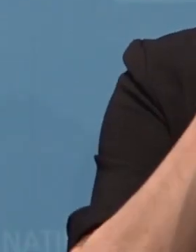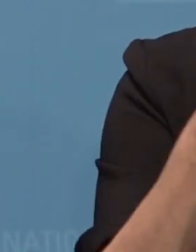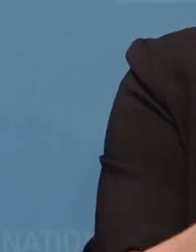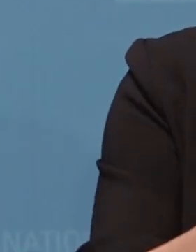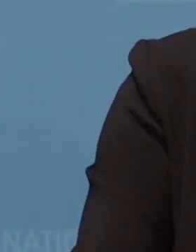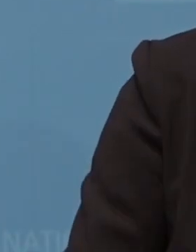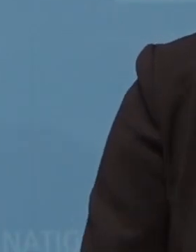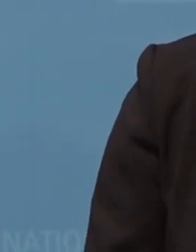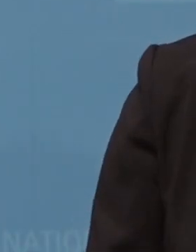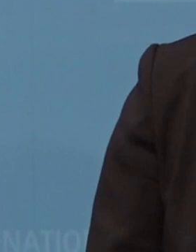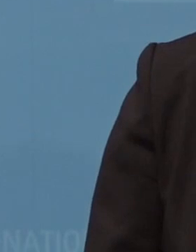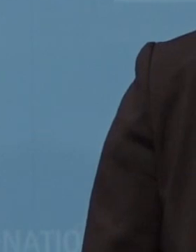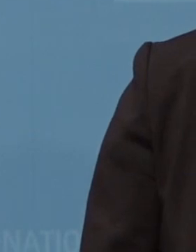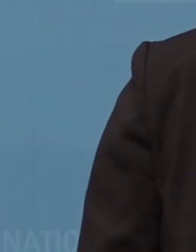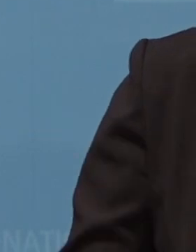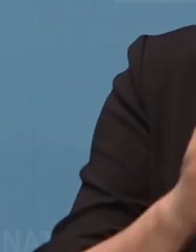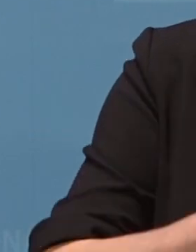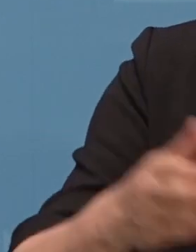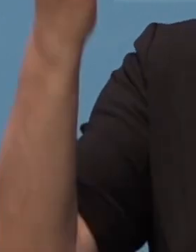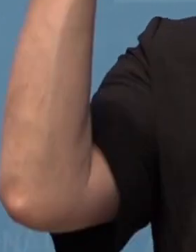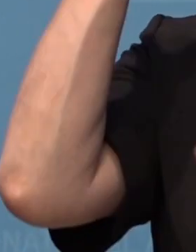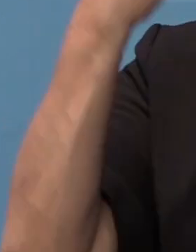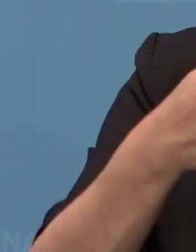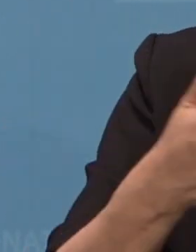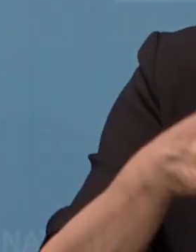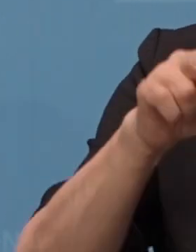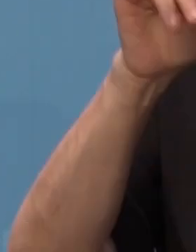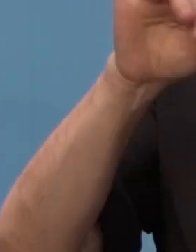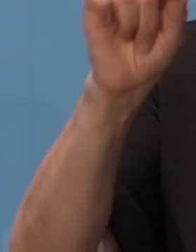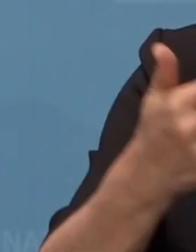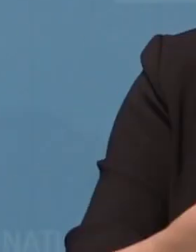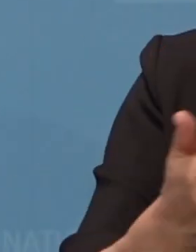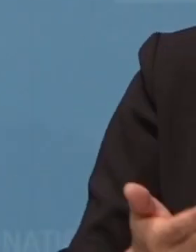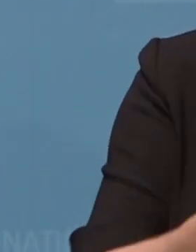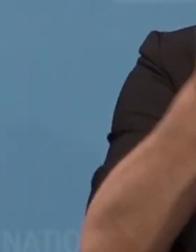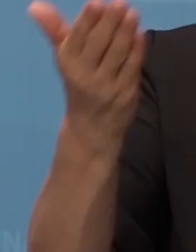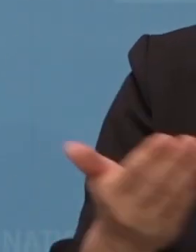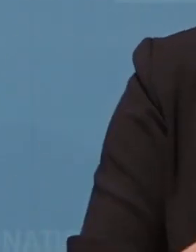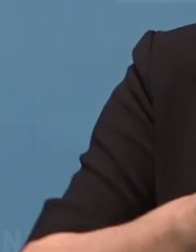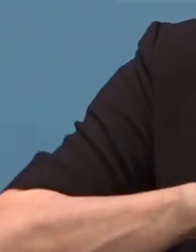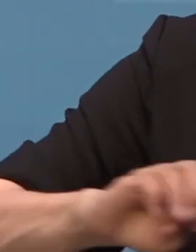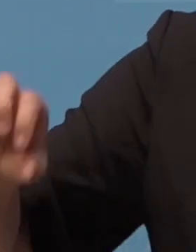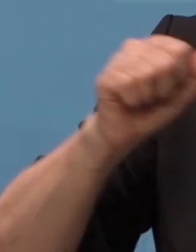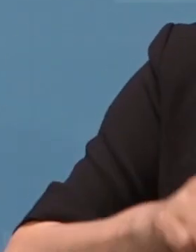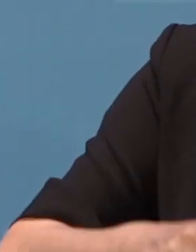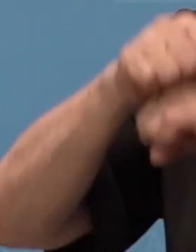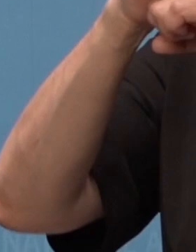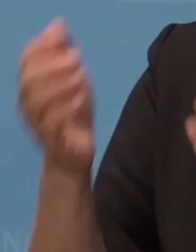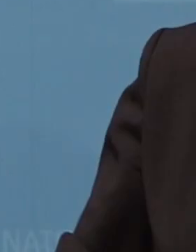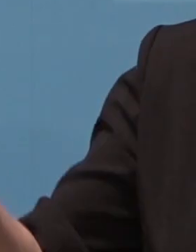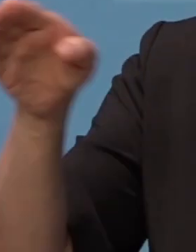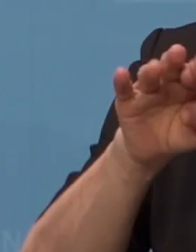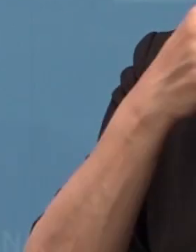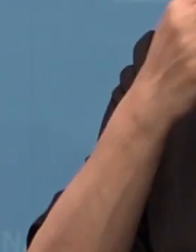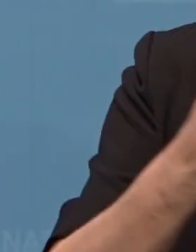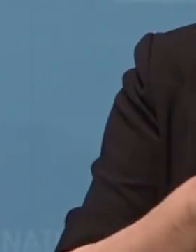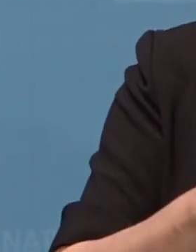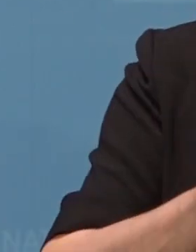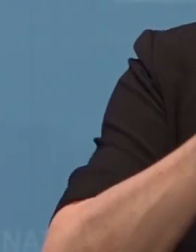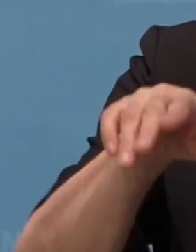언급했습니다. 상식적으로 석탄호수 4분의 1에 불과한 오염수 저장 공간이 없어서